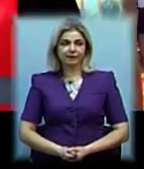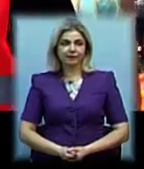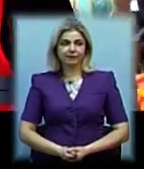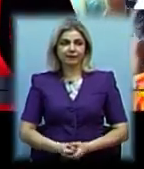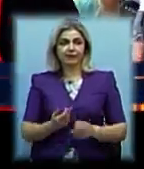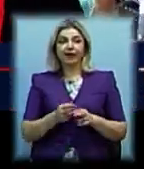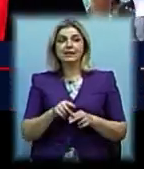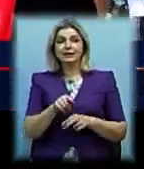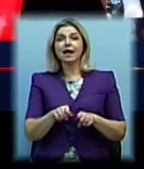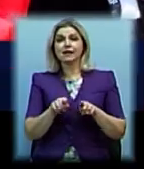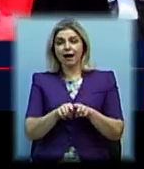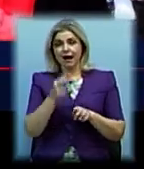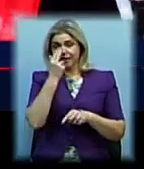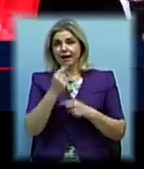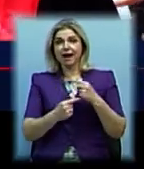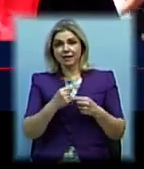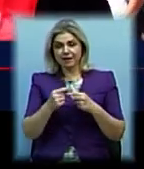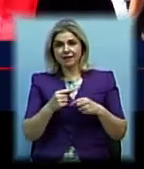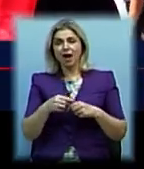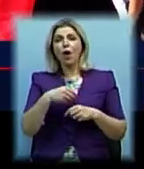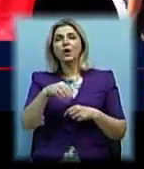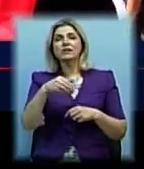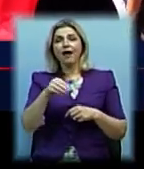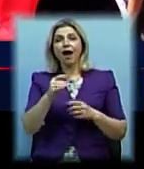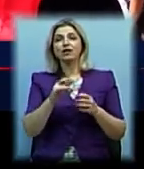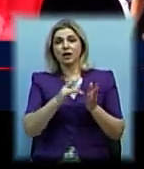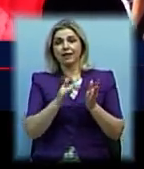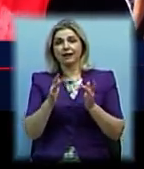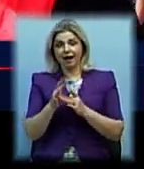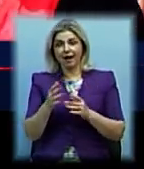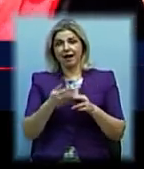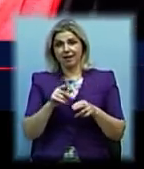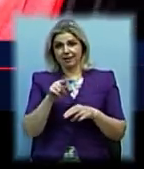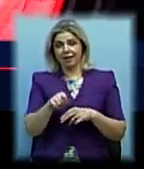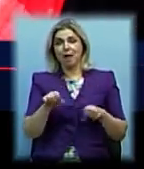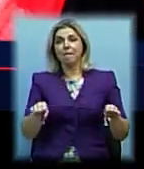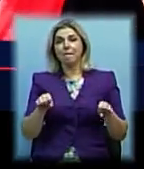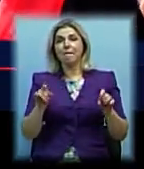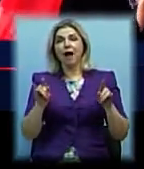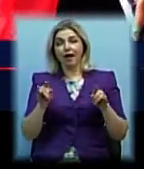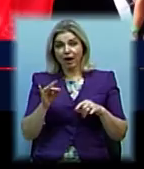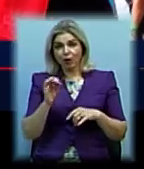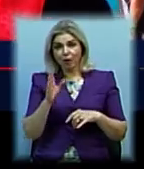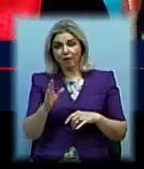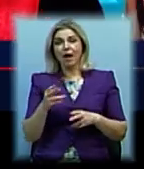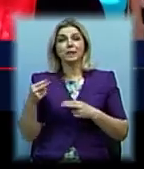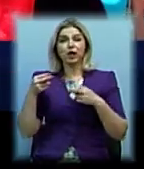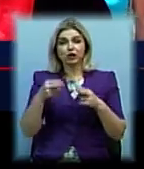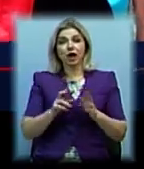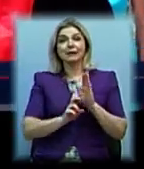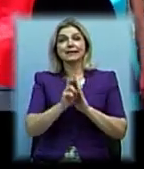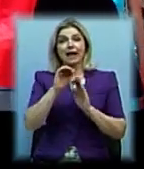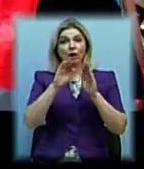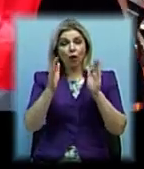Це є така традиція освячення байкерських техніки. Тобто приїжджаємо до церкви і в